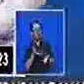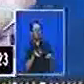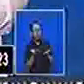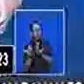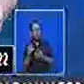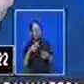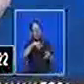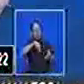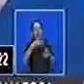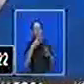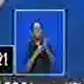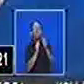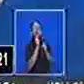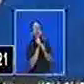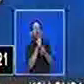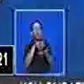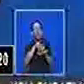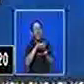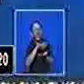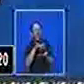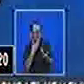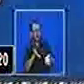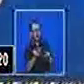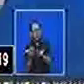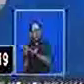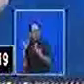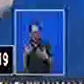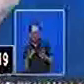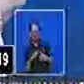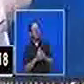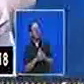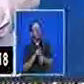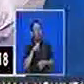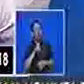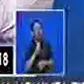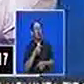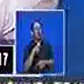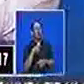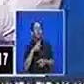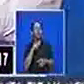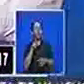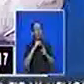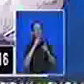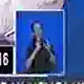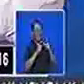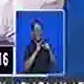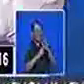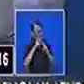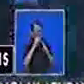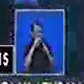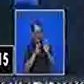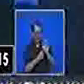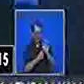bermanfaat banget untuk masyarakat. Pesantren pun tahun 90-an, Kiai Haji Maimun Zubair itu sudah mengajari